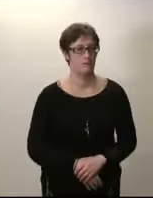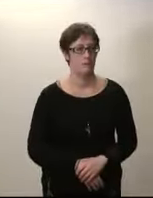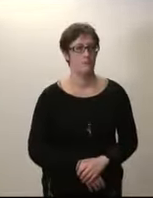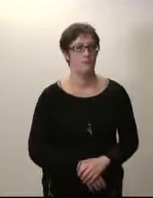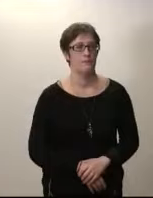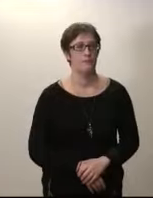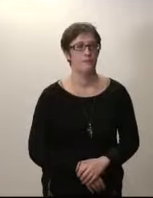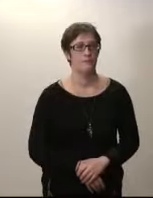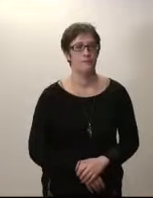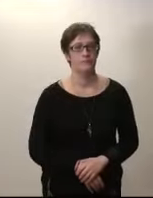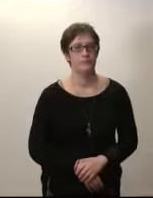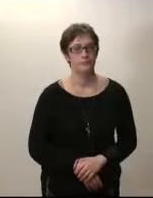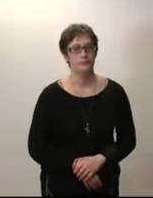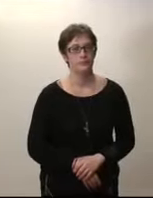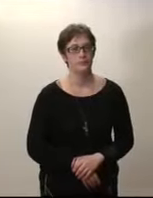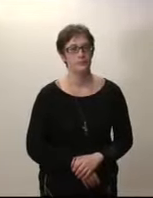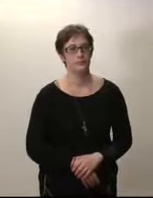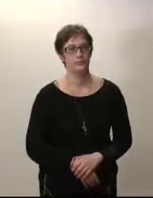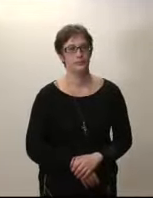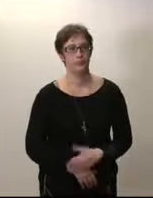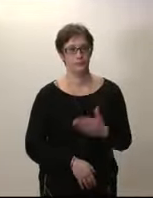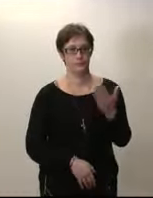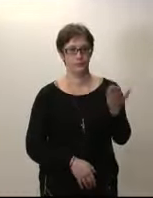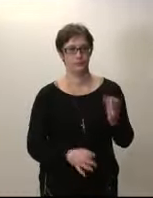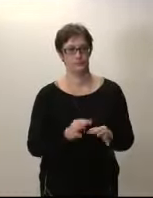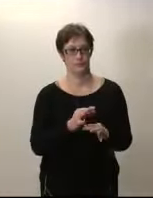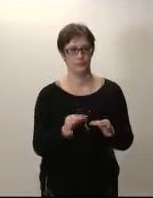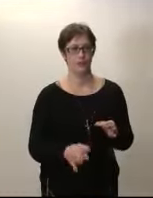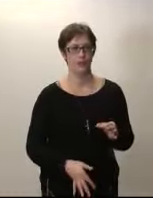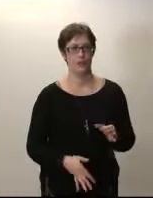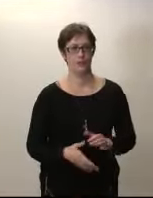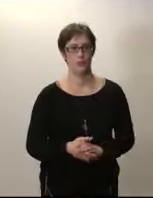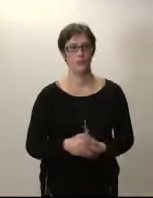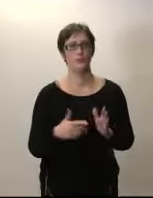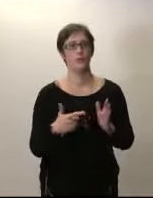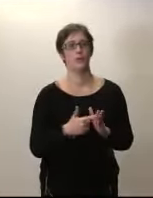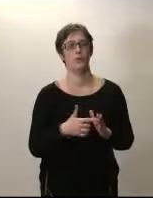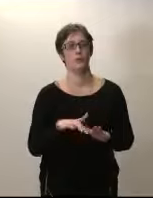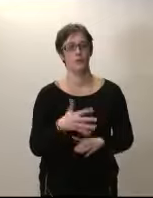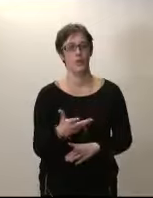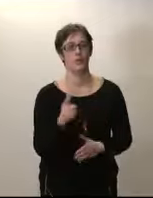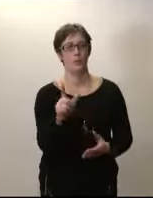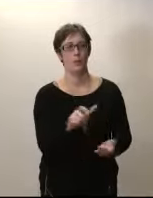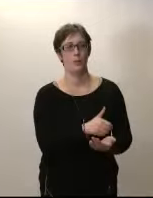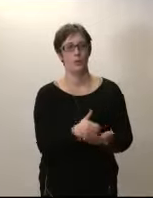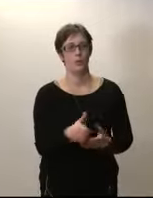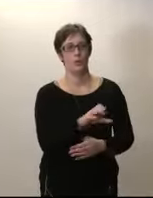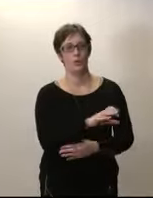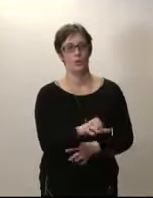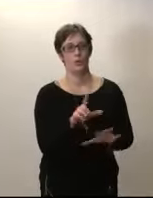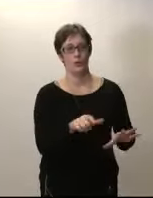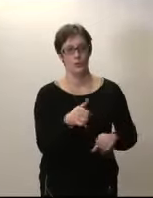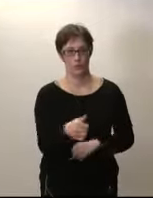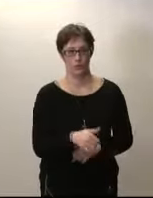conduit au résultat que vous avez devant les yeux. Le résultat 2015, donc 2,171 millions. Le